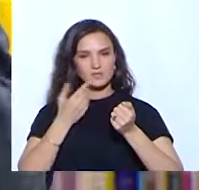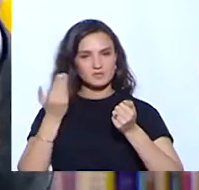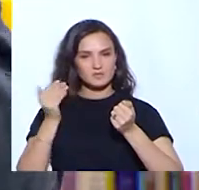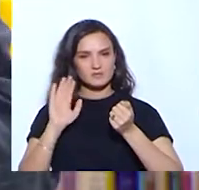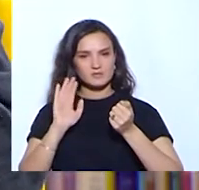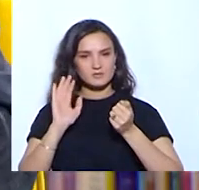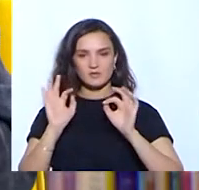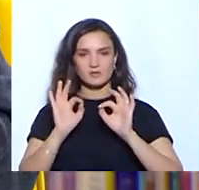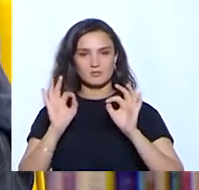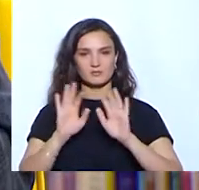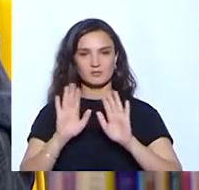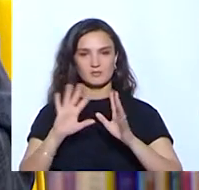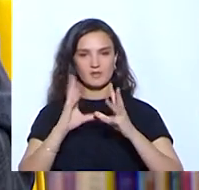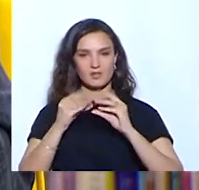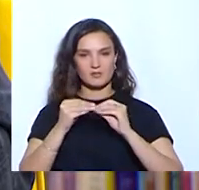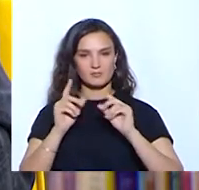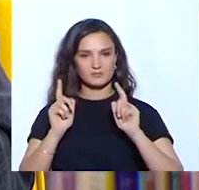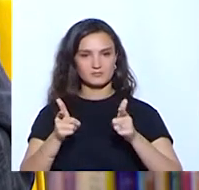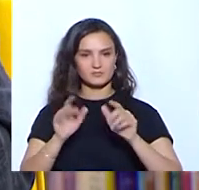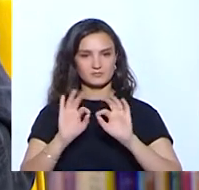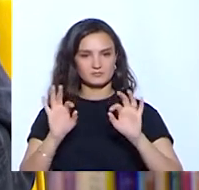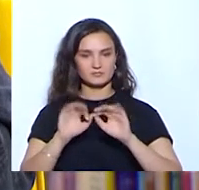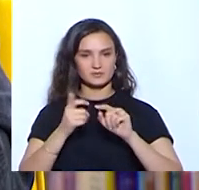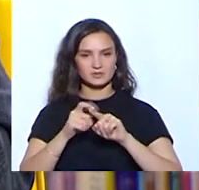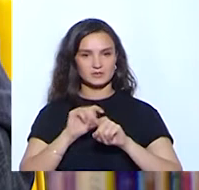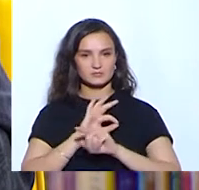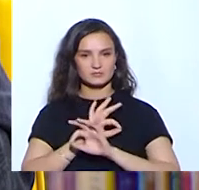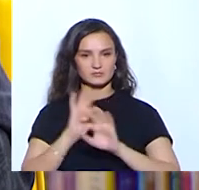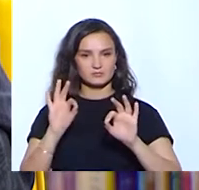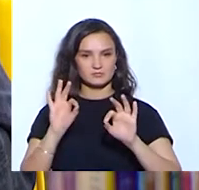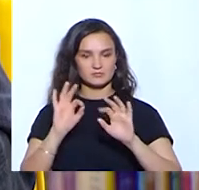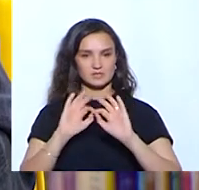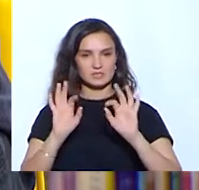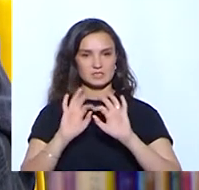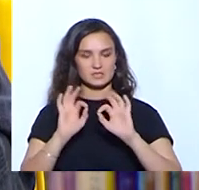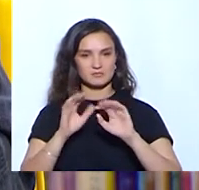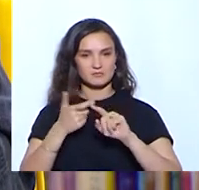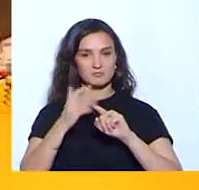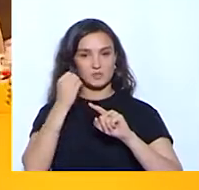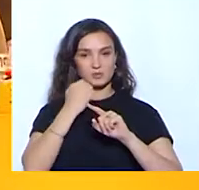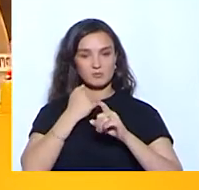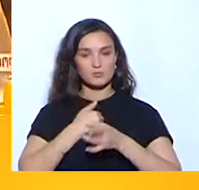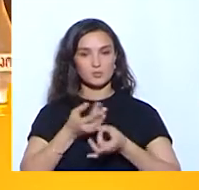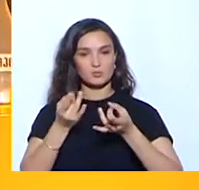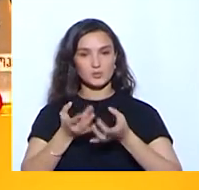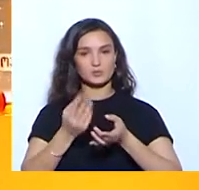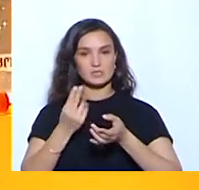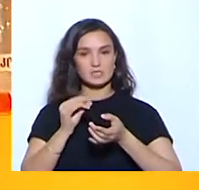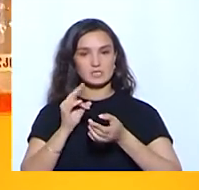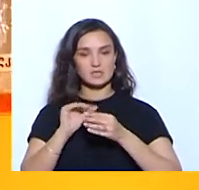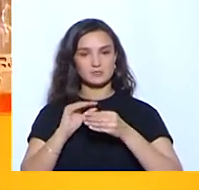სანდრო? არა ქალბატონო მარი, ყველაფერი იყო აბსოლუტურად უფასოვნად ახსნილი. მადლობა. მე უბრალოდ